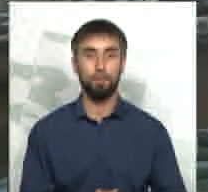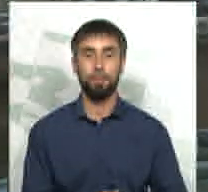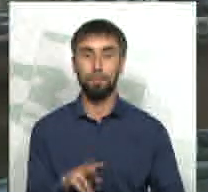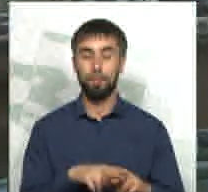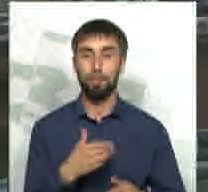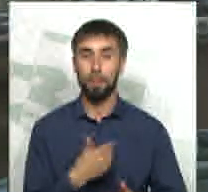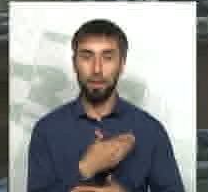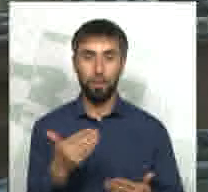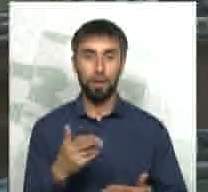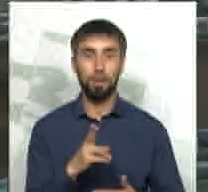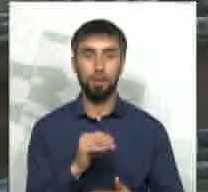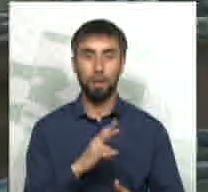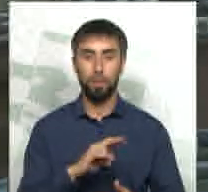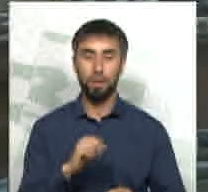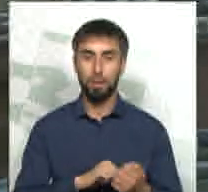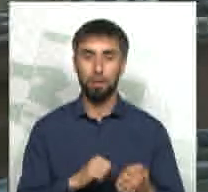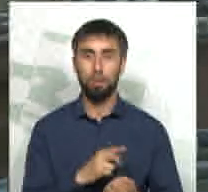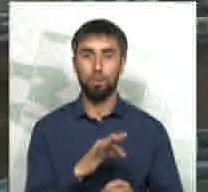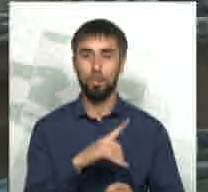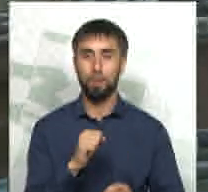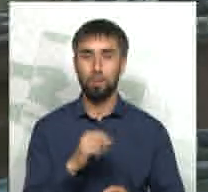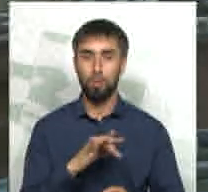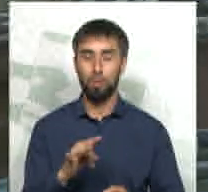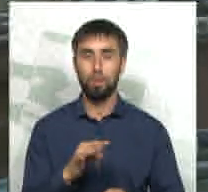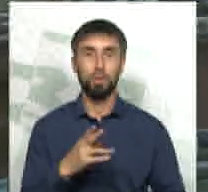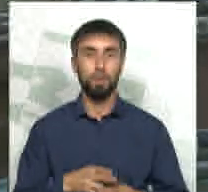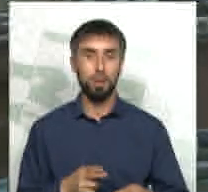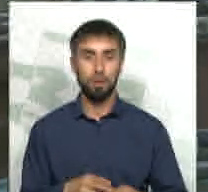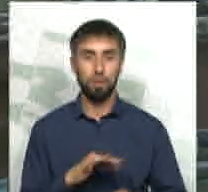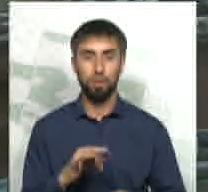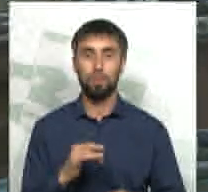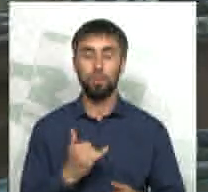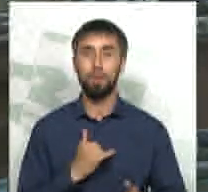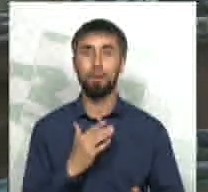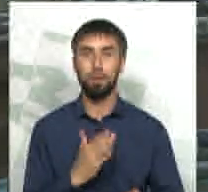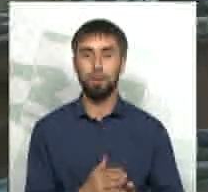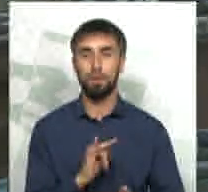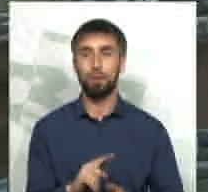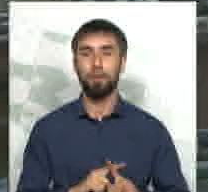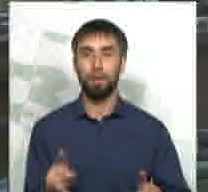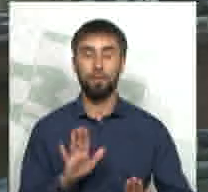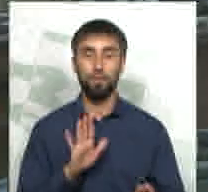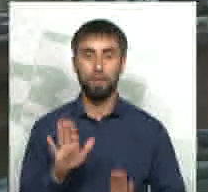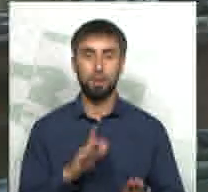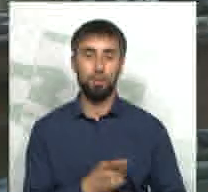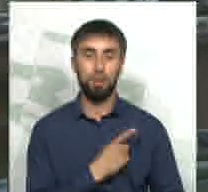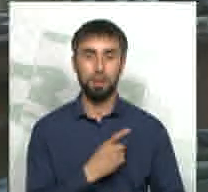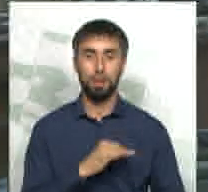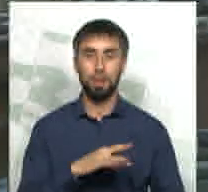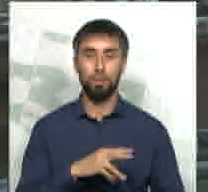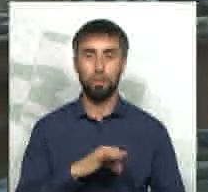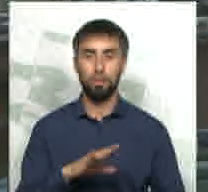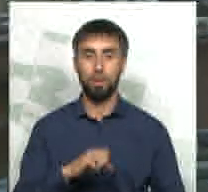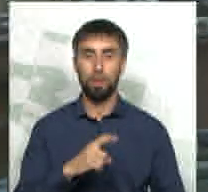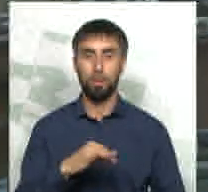Здесь мы видим каменные топоры, бронзовые топоры, железные топоры. Также у нас представлена уникальная выставка мастера Имагожева